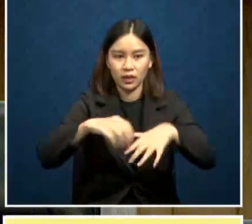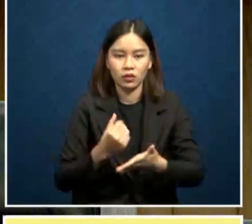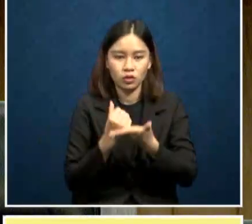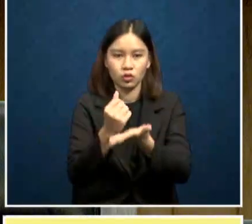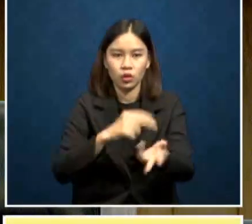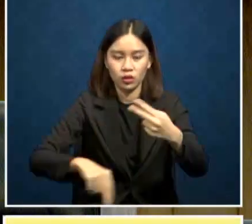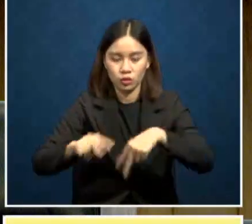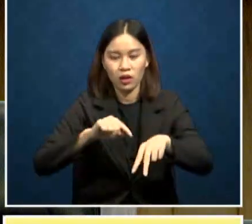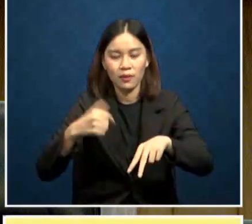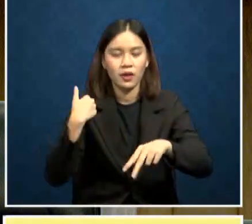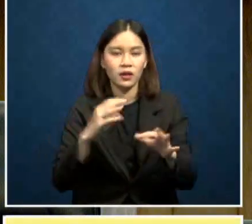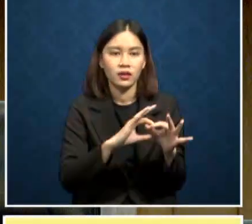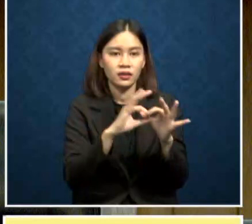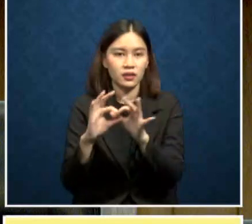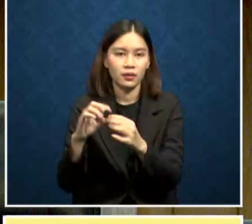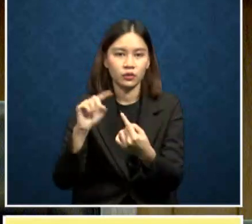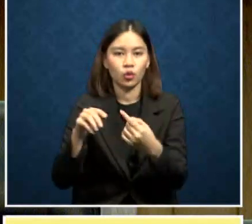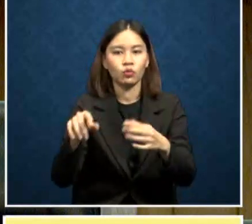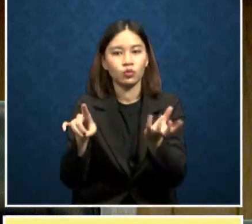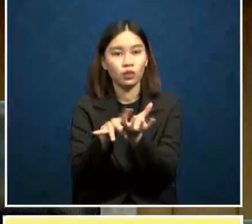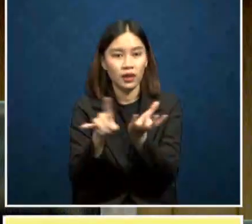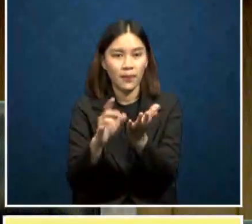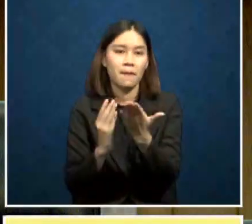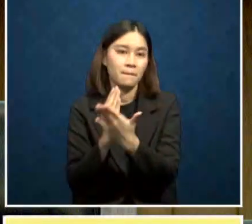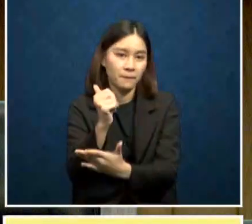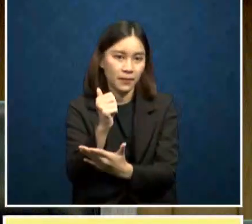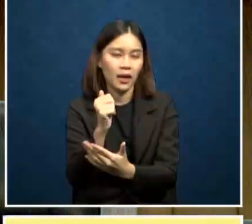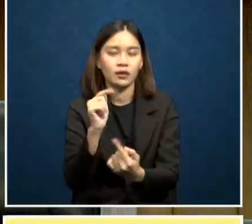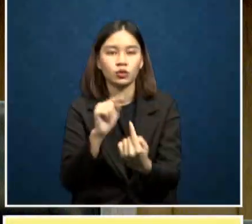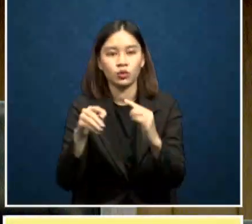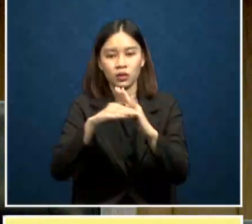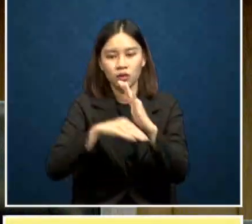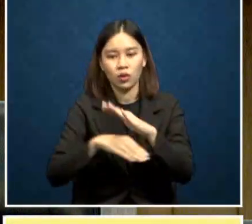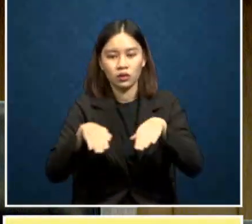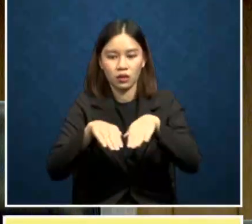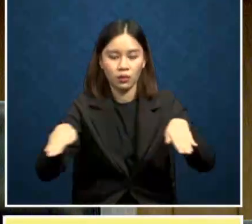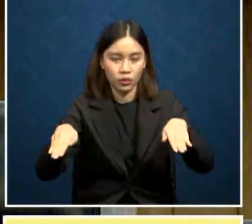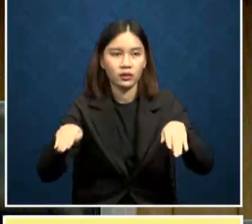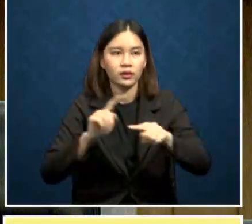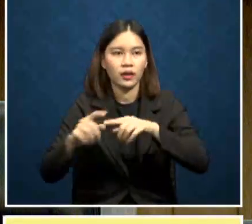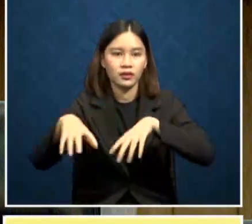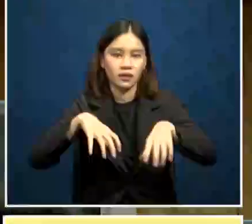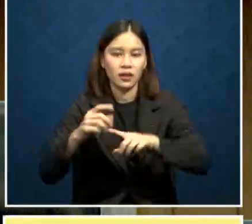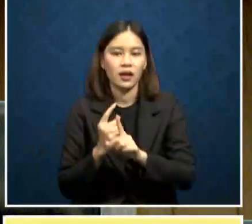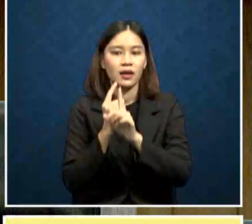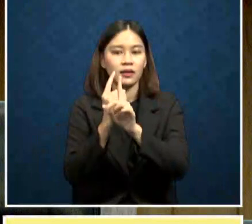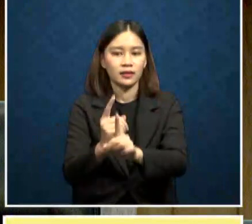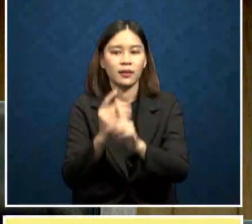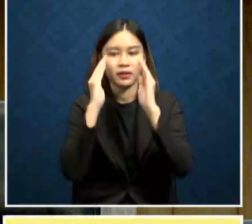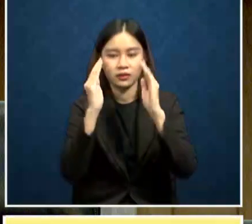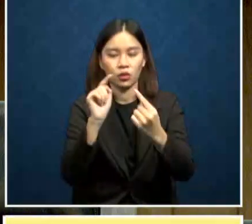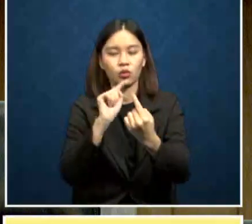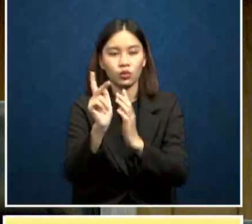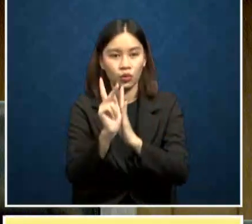แลแล้วก็นำไปสู่เรื่องของประสิทธิผลของกระบวนการเ่อที่จัดการตามเจตนารมณ์ของกฎ